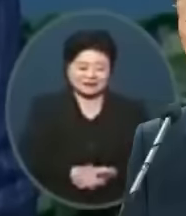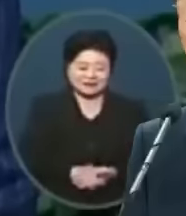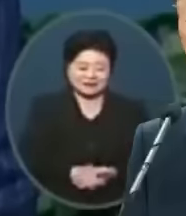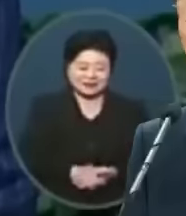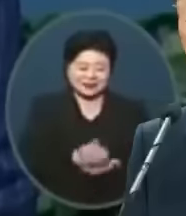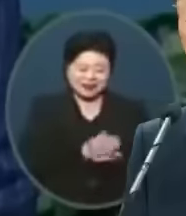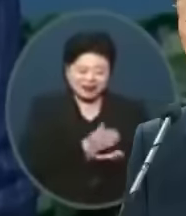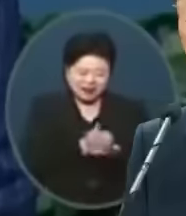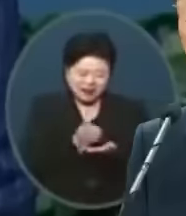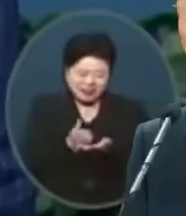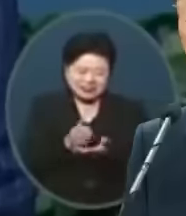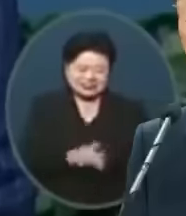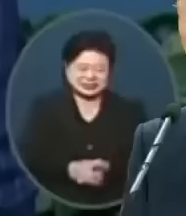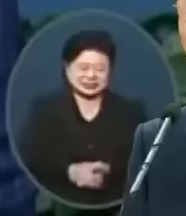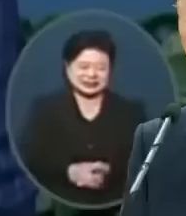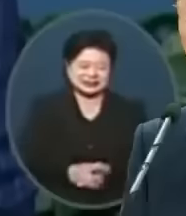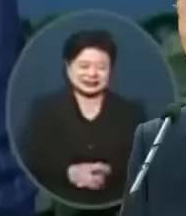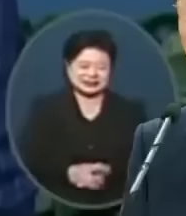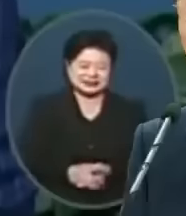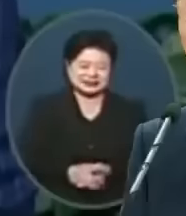온갖